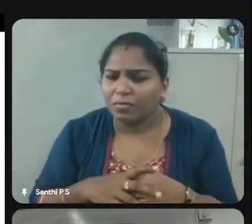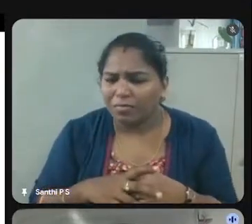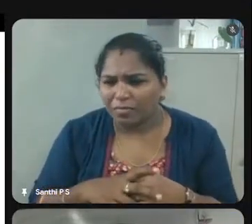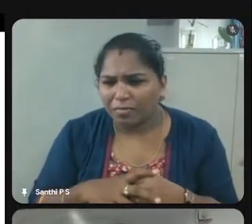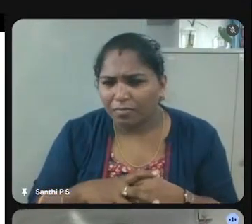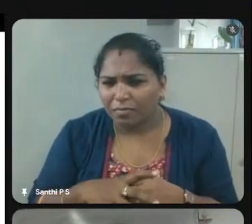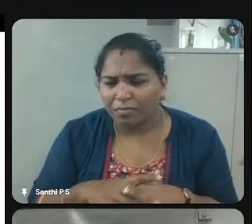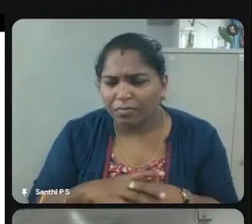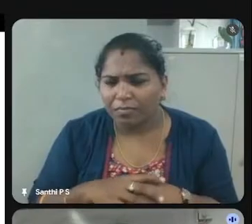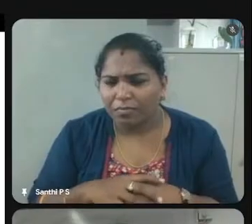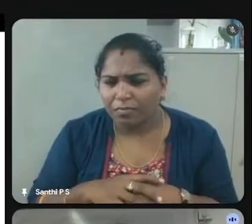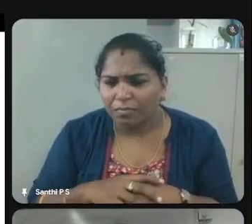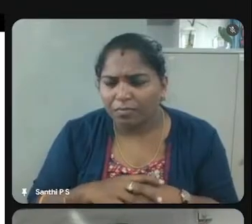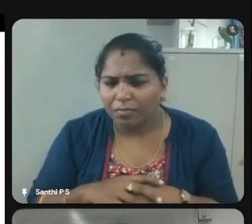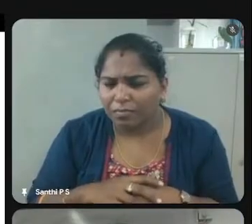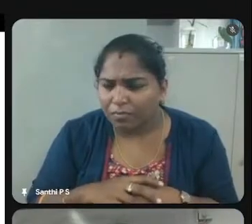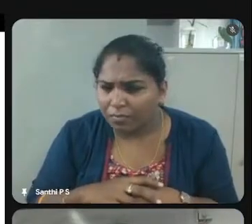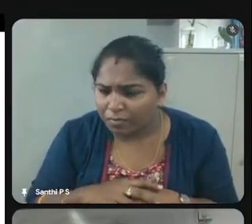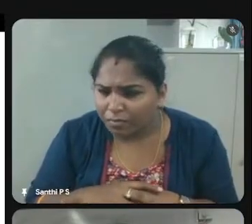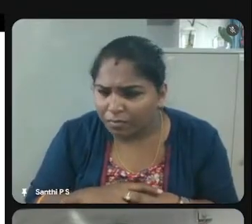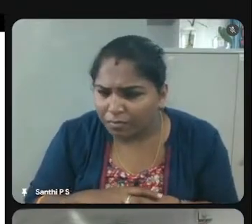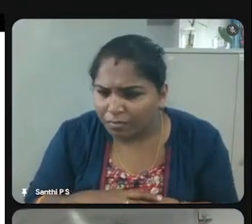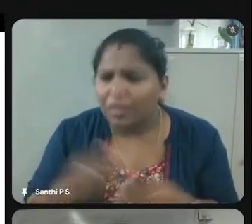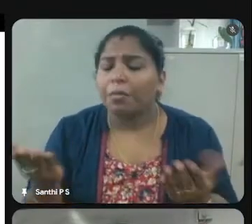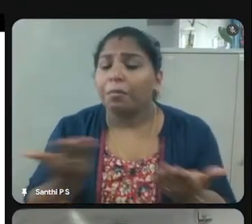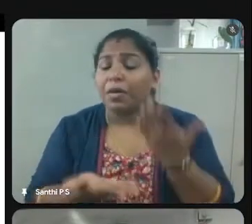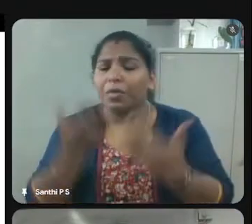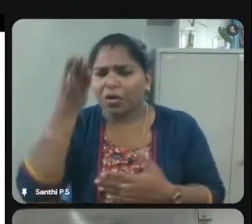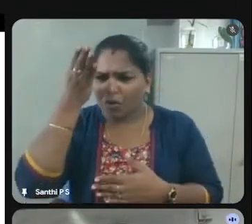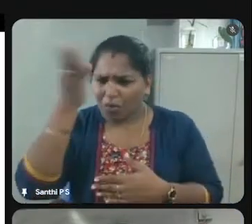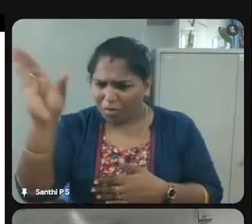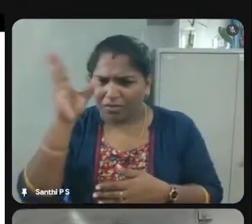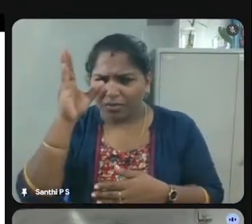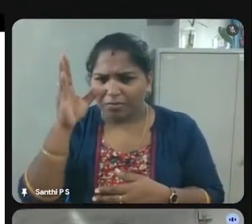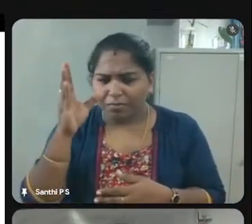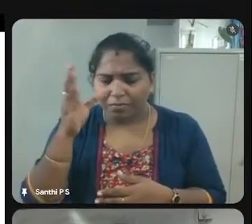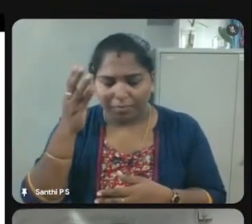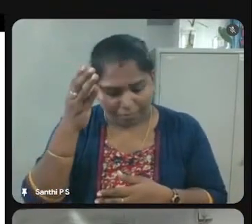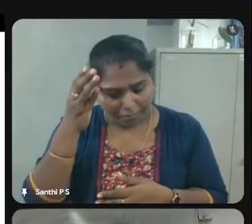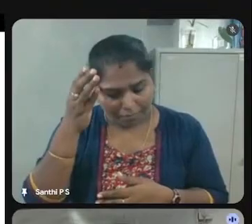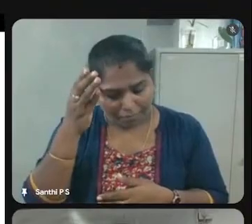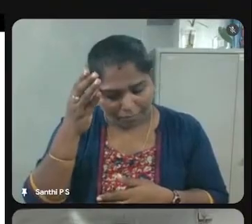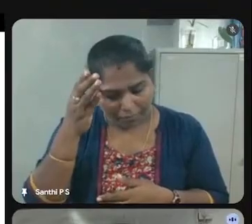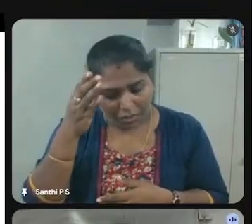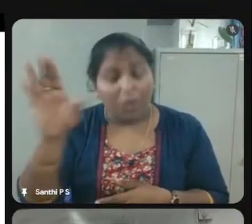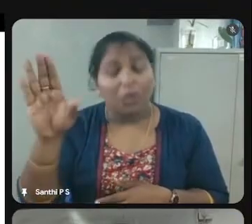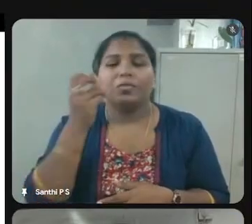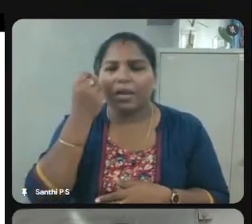കുറച്ചുകൂടെ മാത്തമാറ്റിക്കൽ റിലേറ്റഡ് കോൺസെപ്റ്റ് ഒക്കെ ഇച്ചിരി കൂടി വന്നതുകൊണ്ടായിരിക്കാം പഠനത്തിനുള്ള ഇൻട്രസ്റ്റും ചിലപ്പോ